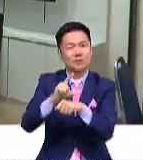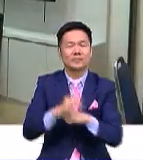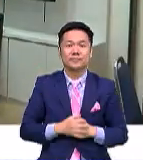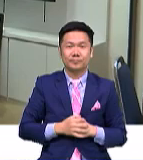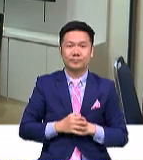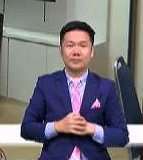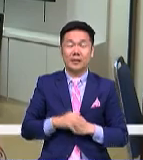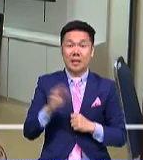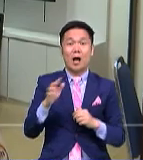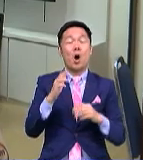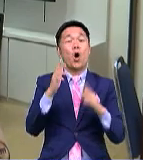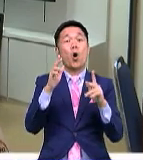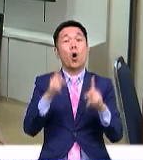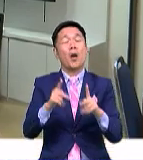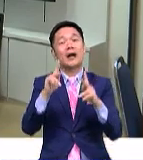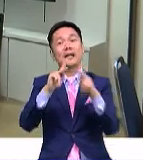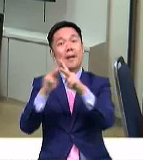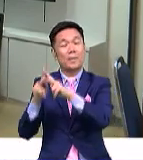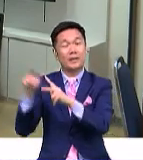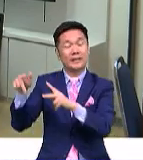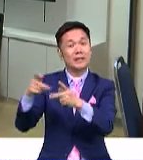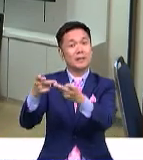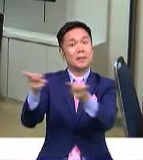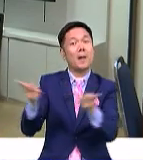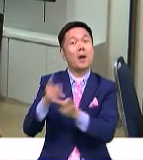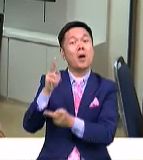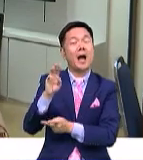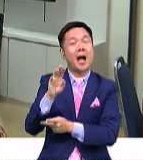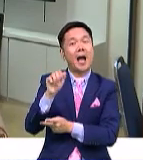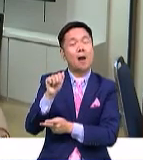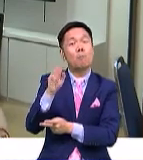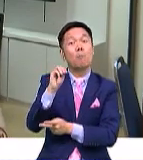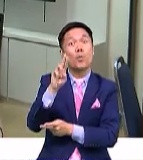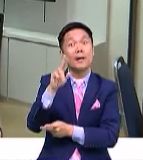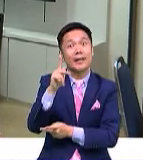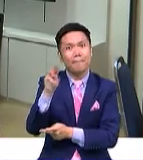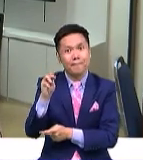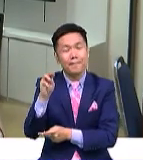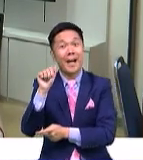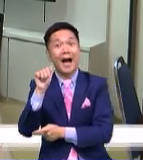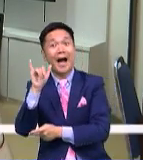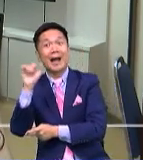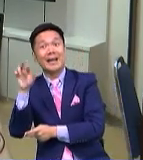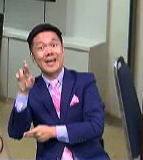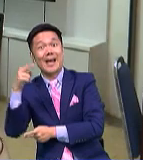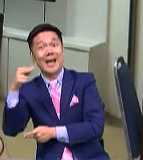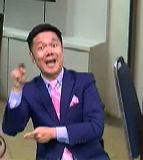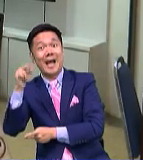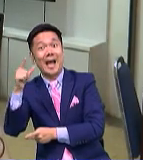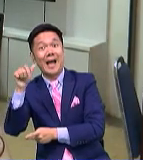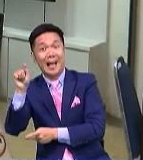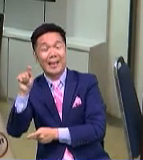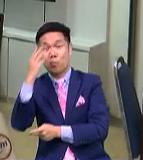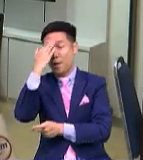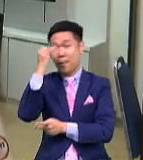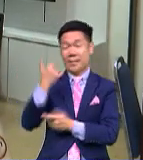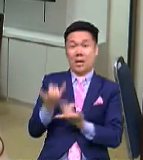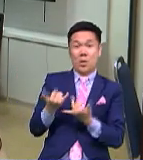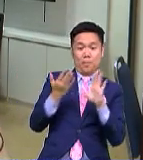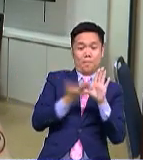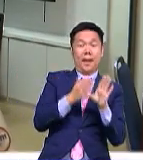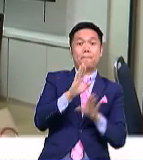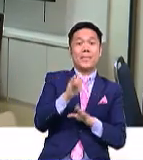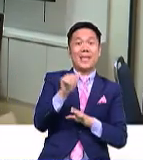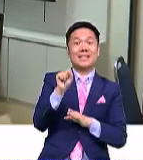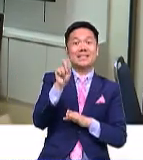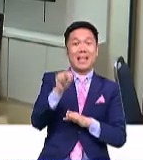Ekonomi orang kampung khasnya di Mukim Air Hangat dapat dipertingkatkan kerana DSN bercadang untuk memilih